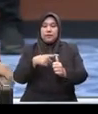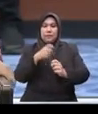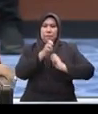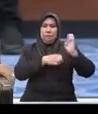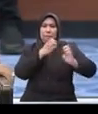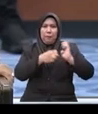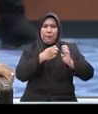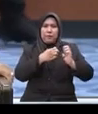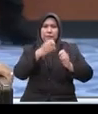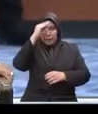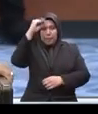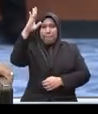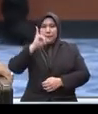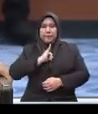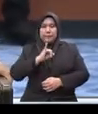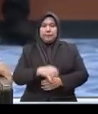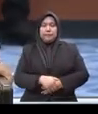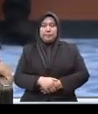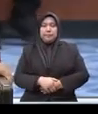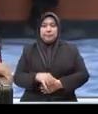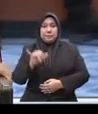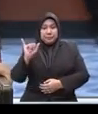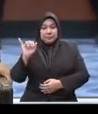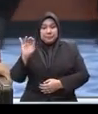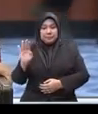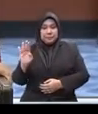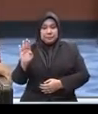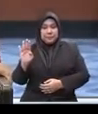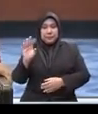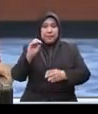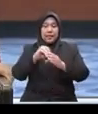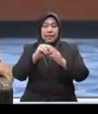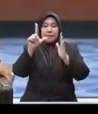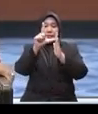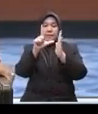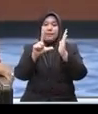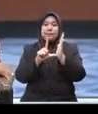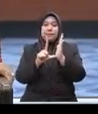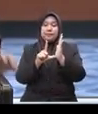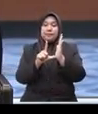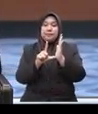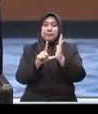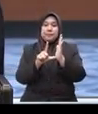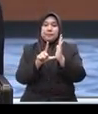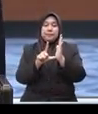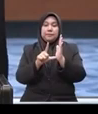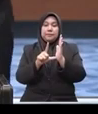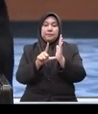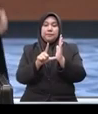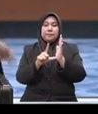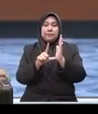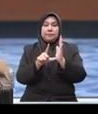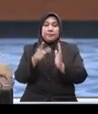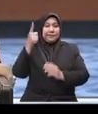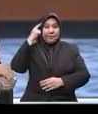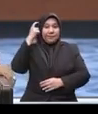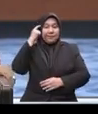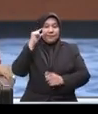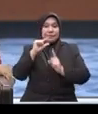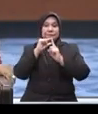mumay baca Inilah dalam pelembagaan yang Bunda tahu tak perkataan Budi Bicara tuh